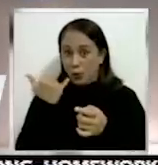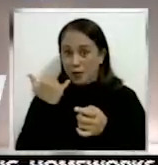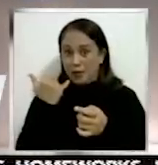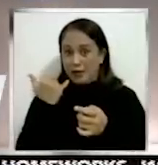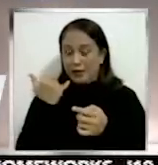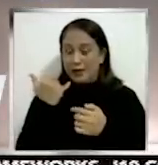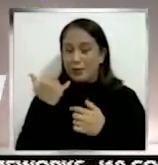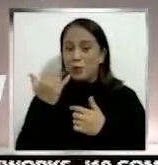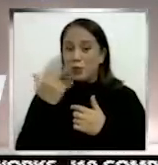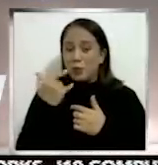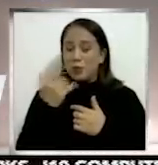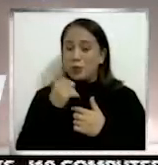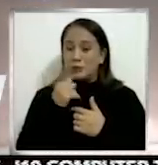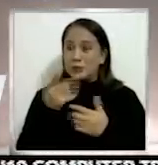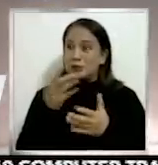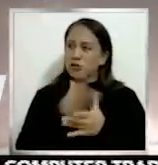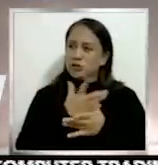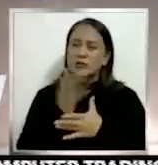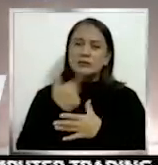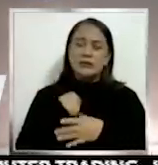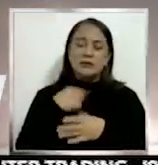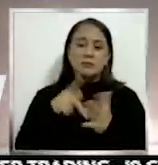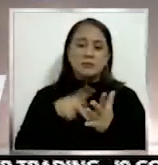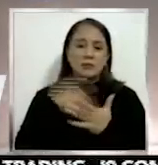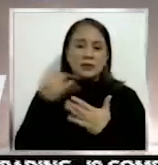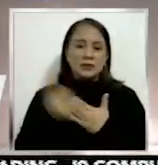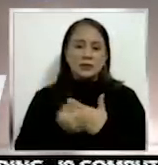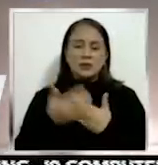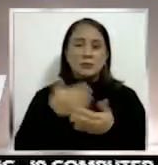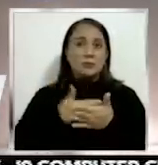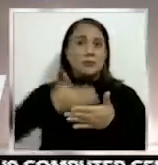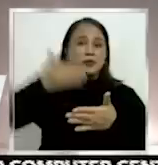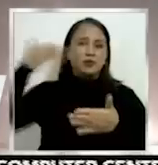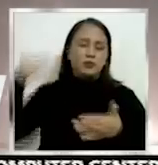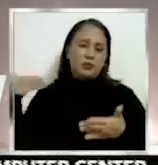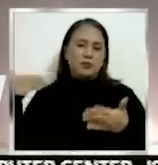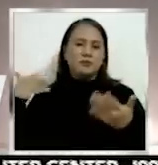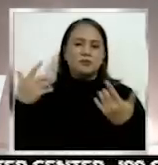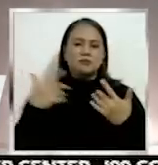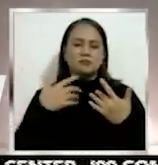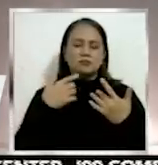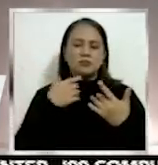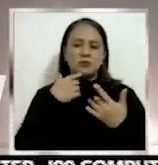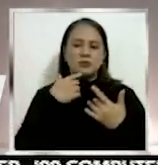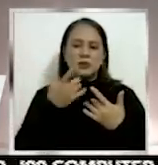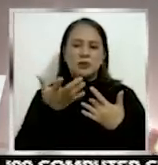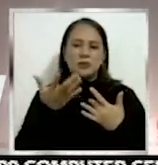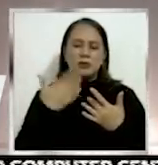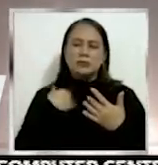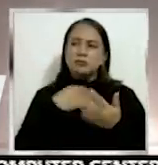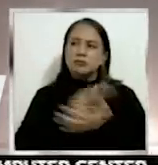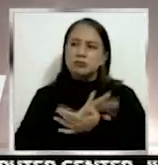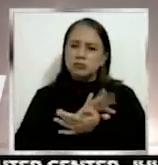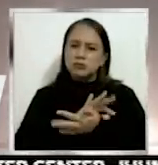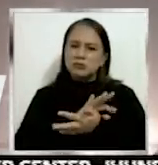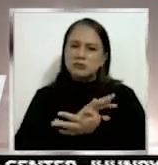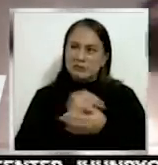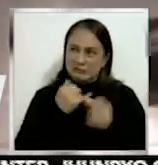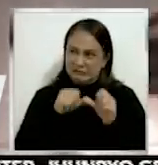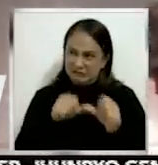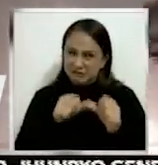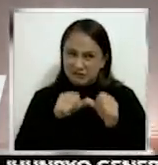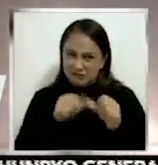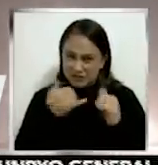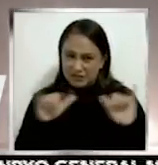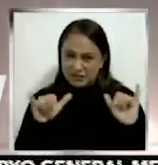kumbaga na share sa akin itong project na ito even before. At sabi ko nga nung time ng pandemic, matutuloy pa ba ito?